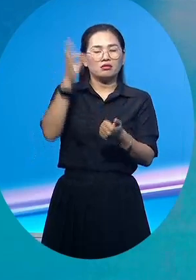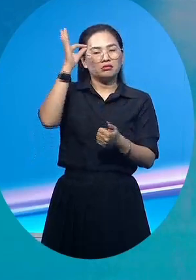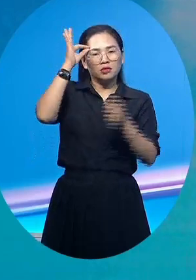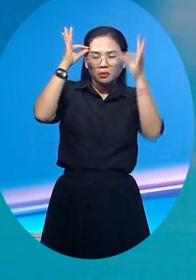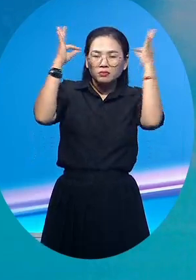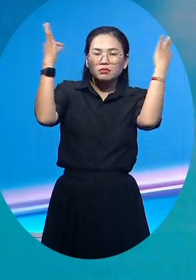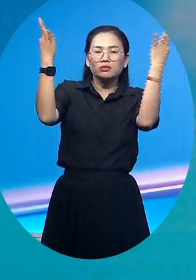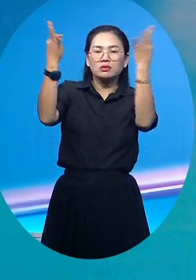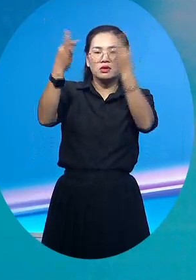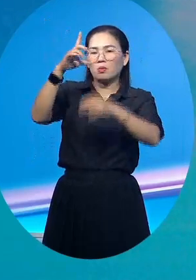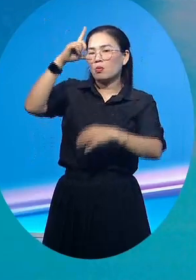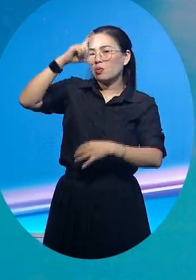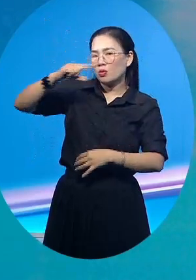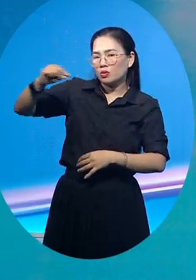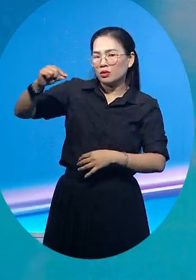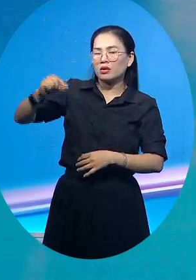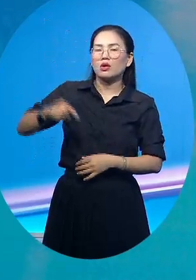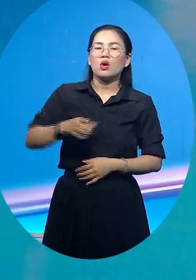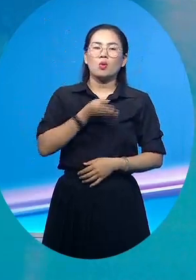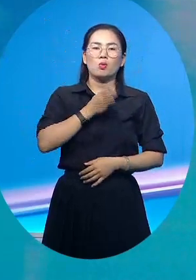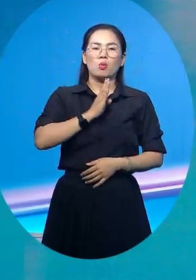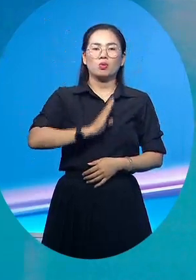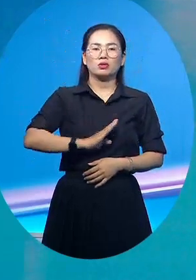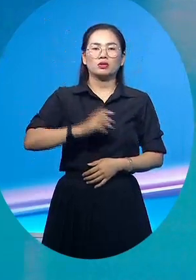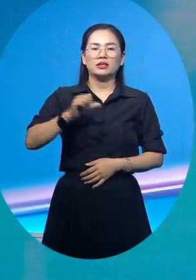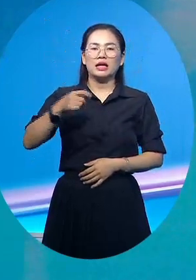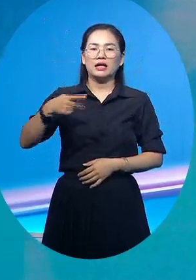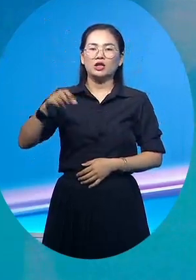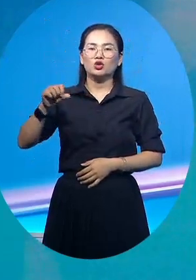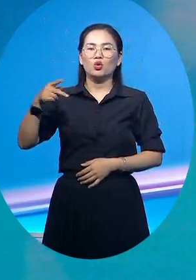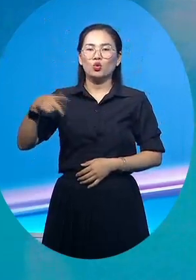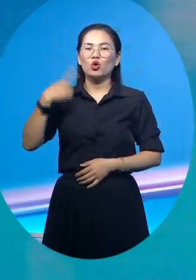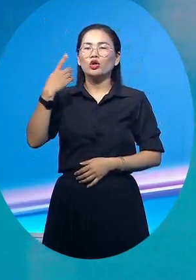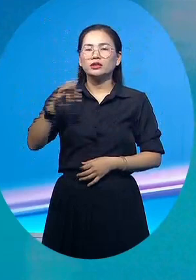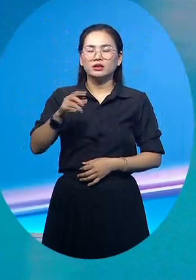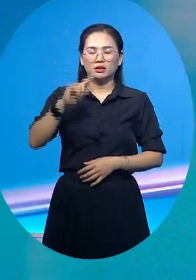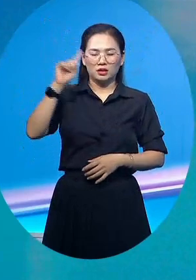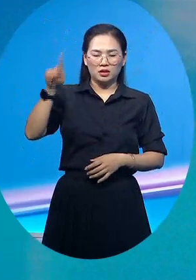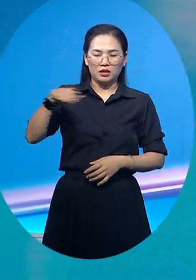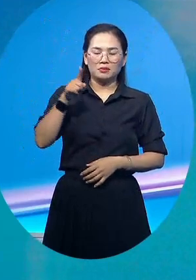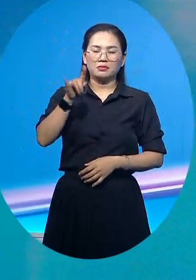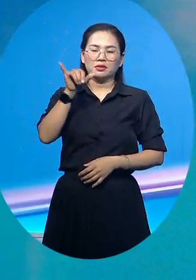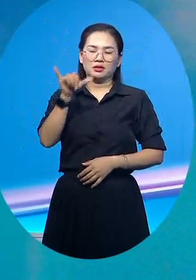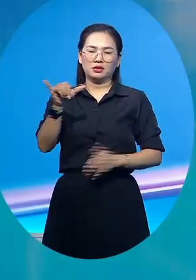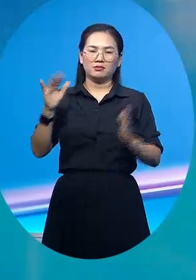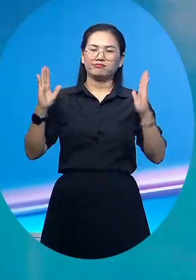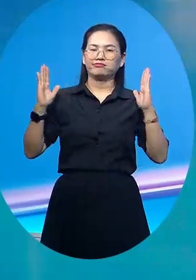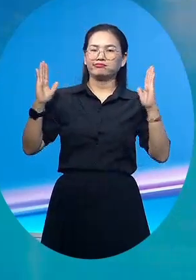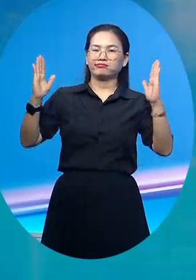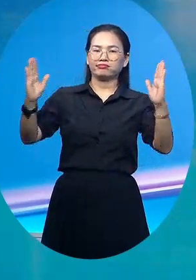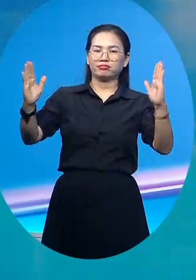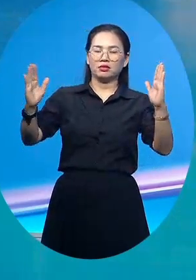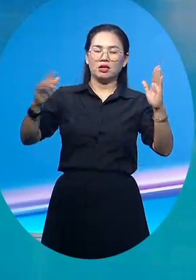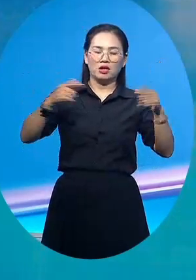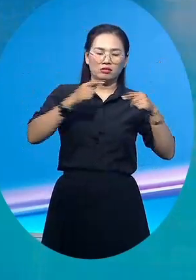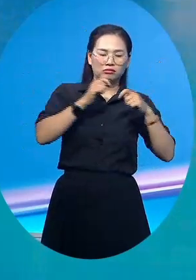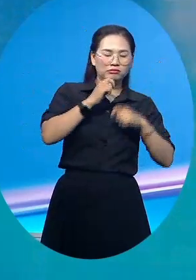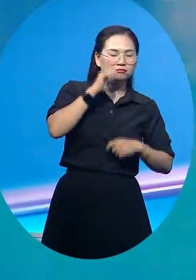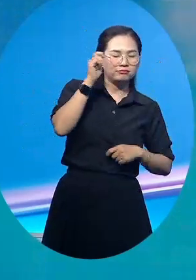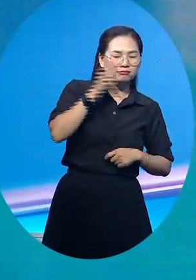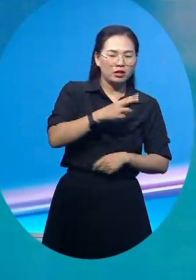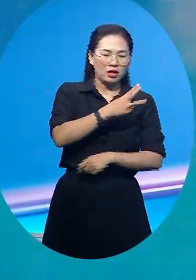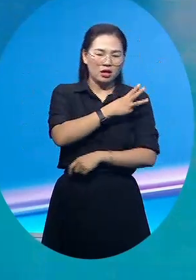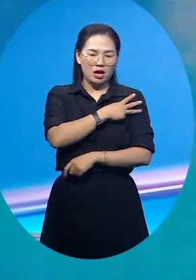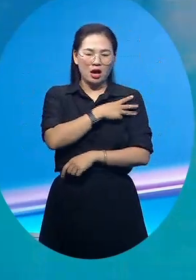fladimir Putin bộ trưởng quốc phòng sẽ gâysugu cho biết trong 16 ngày kể từ khi cuộc phản công của Ukraina bắt đầu các lực lượng